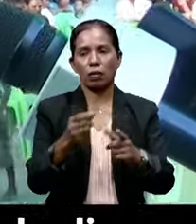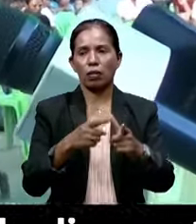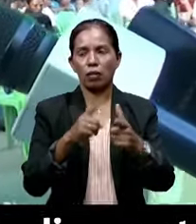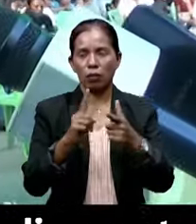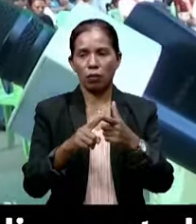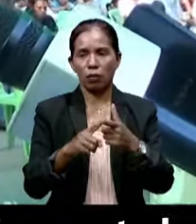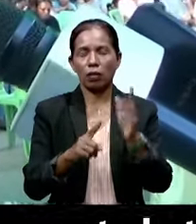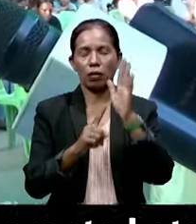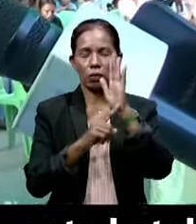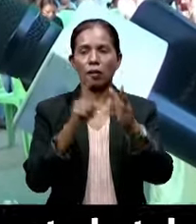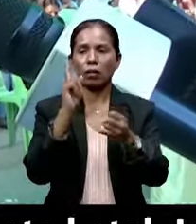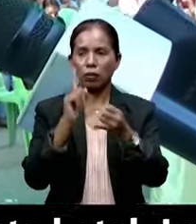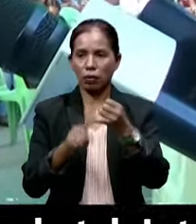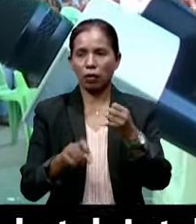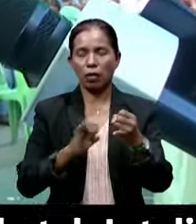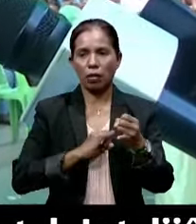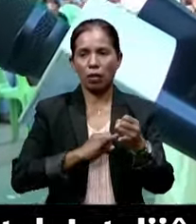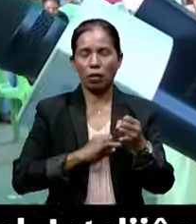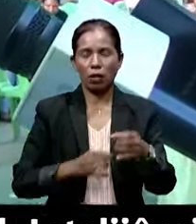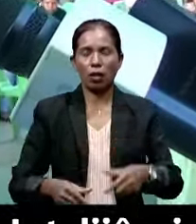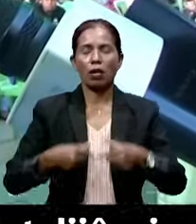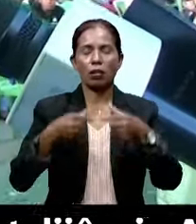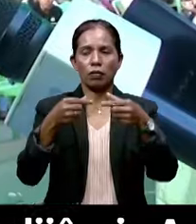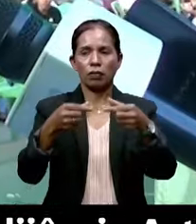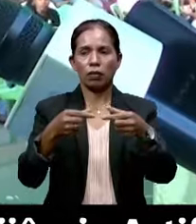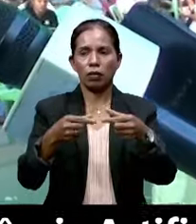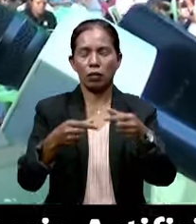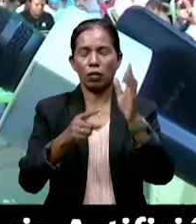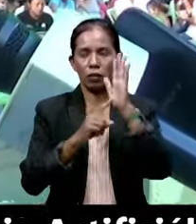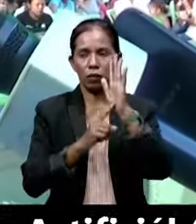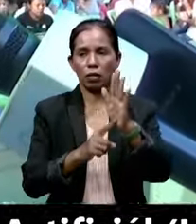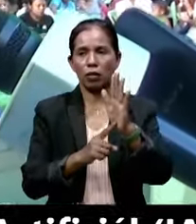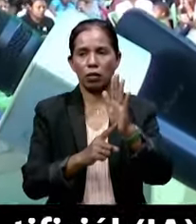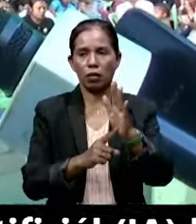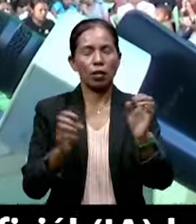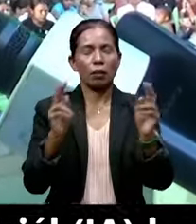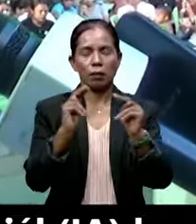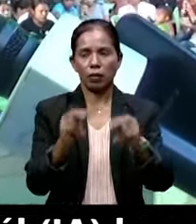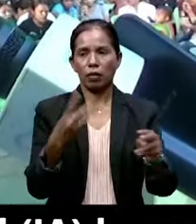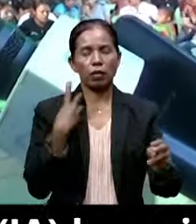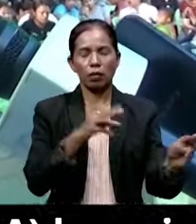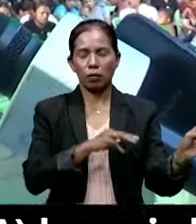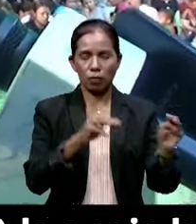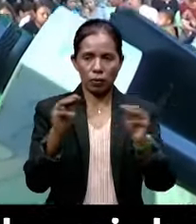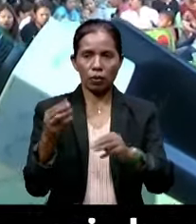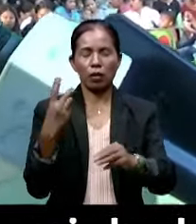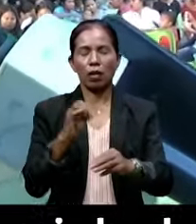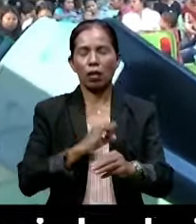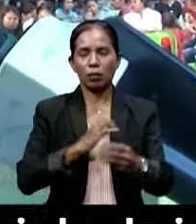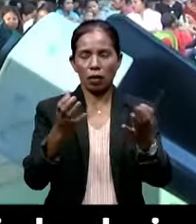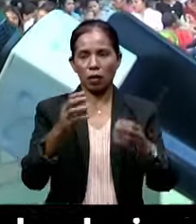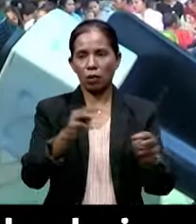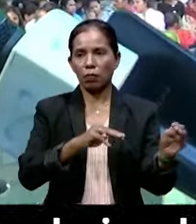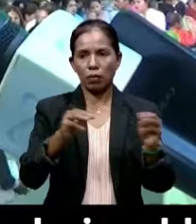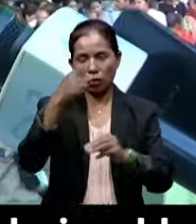jauh, ikut sekali. Hau rasa kasai aviso kata kalap sih itu muda, ni. Tapi momentum ni hau kara muda, tambah